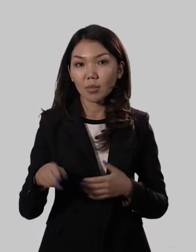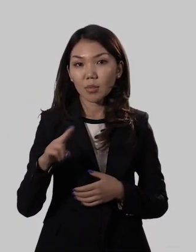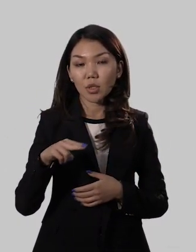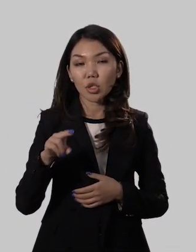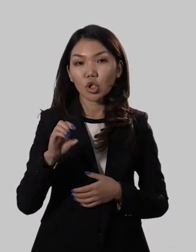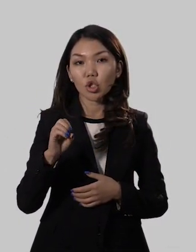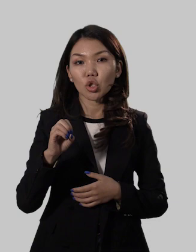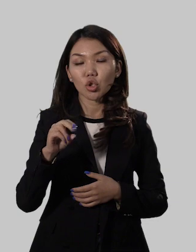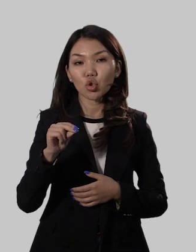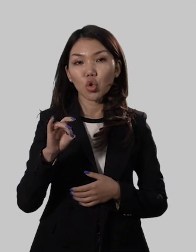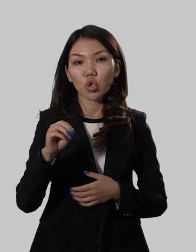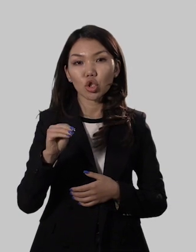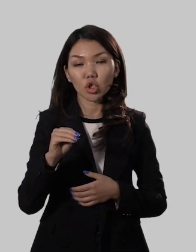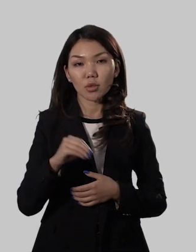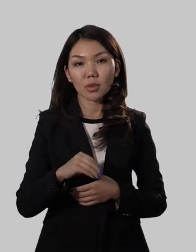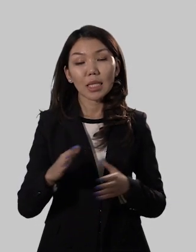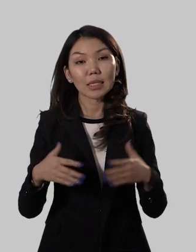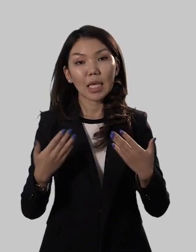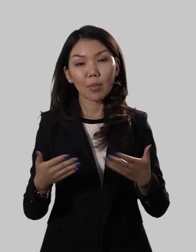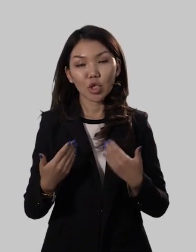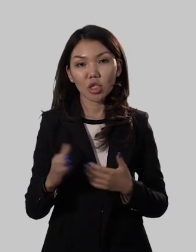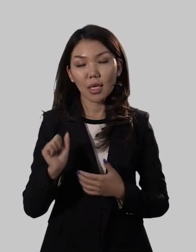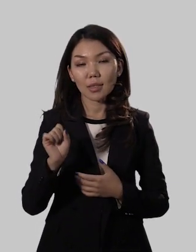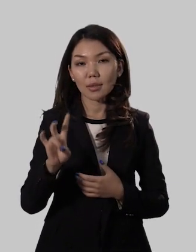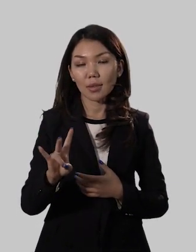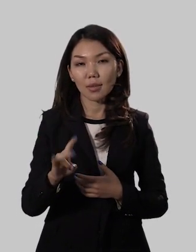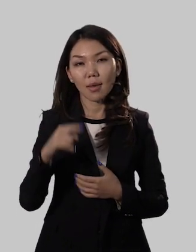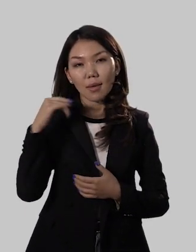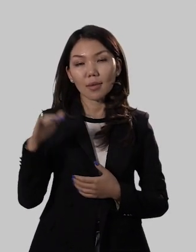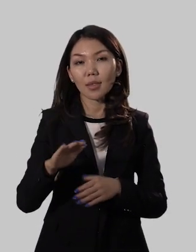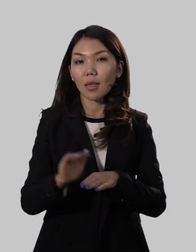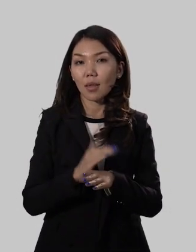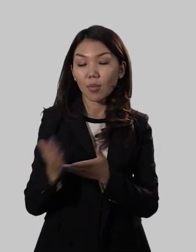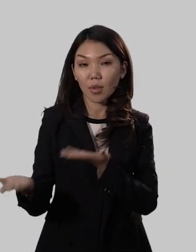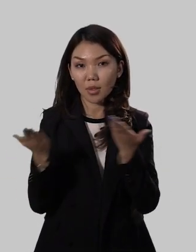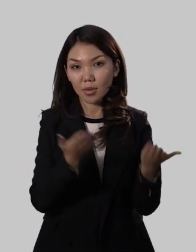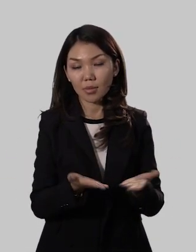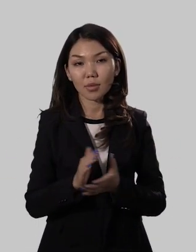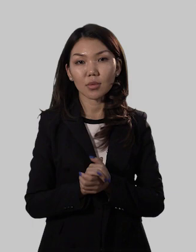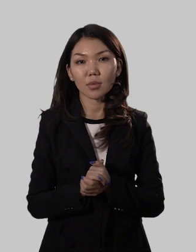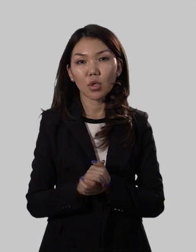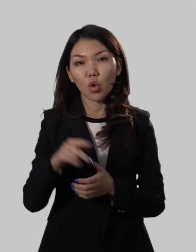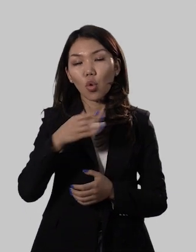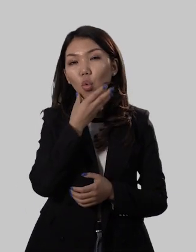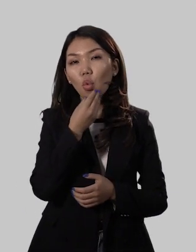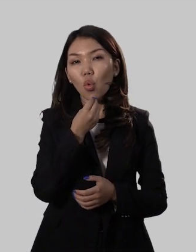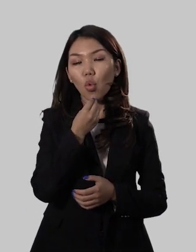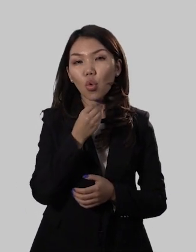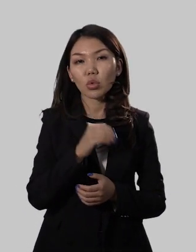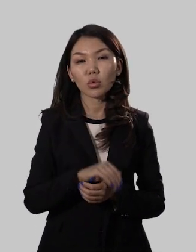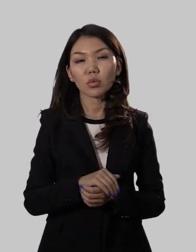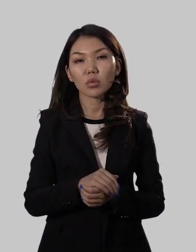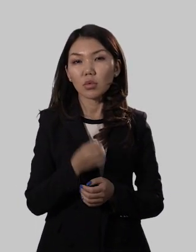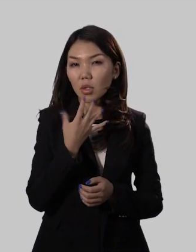Саламатсыңбы, Жорж? Саламатчылык асан. Кыргызстанга кош келиңиз. Кыргызстанда кооз